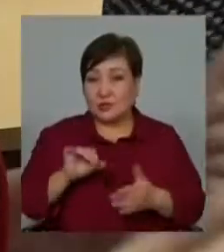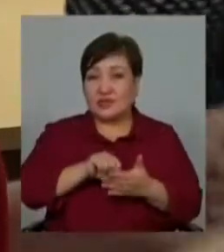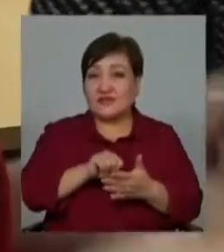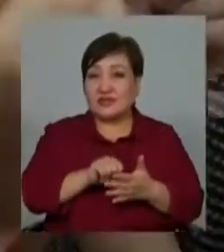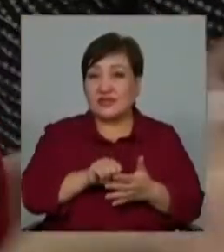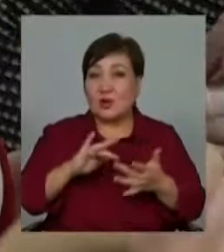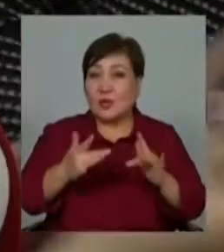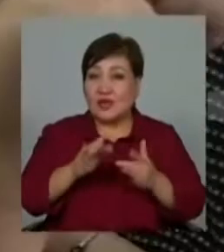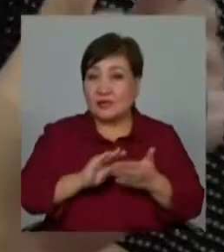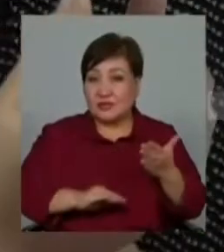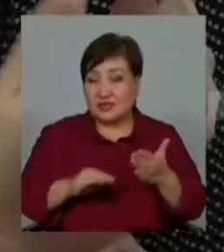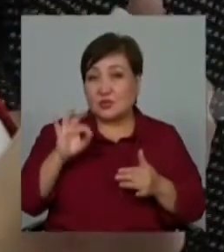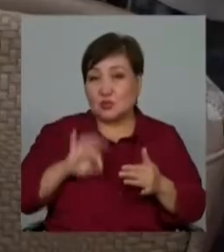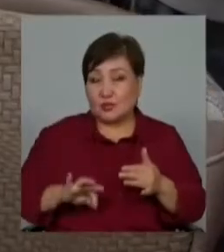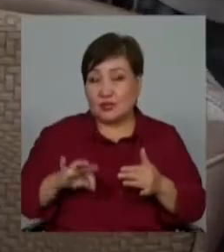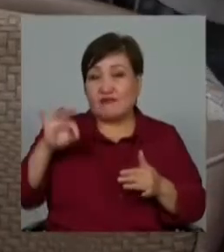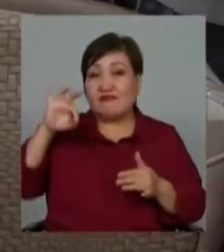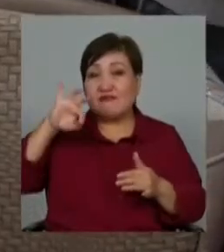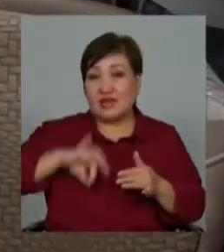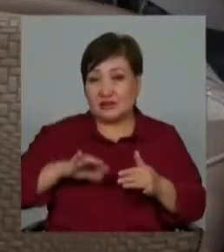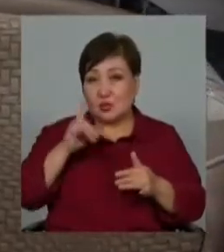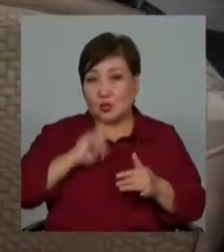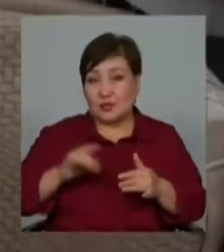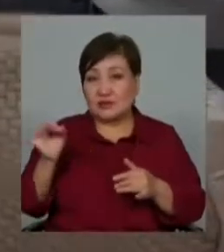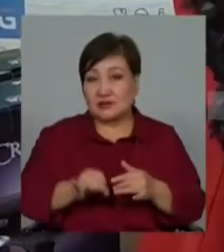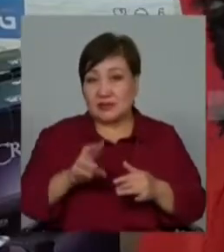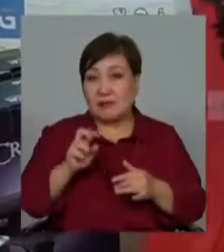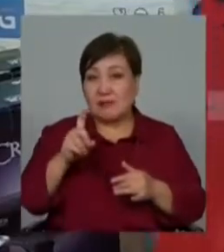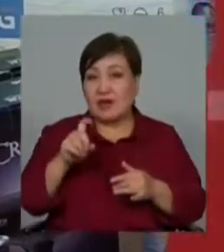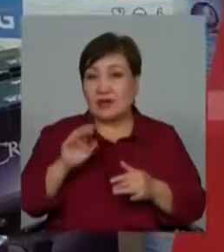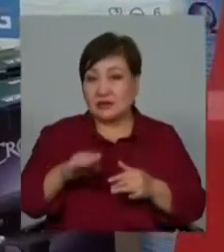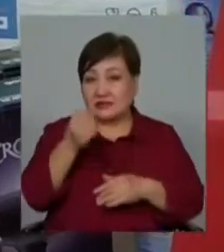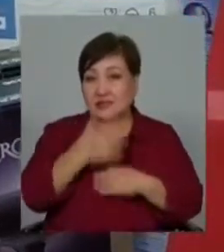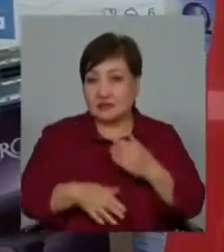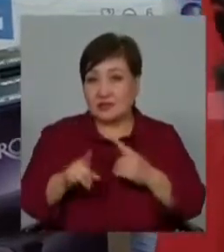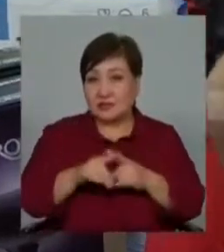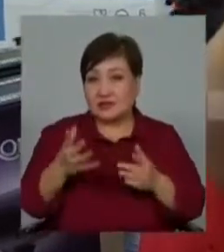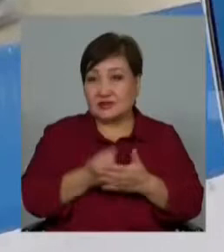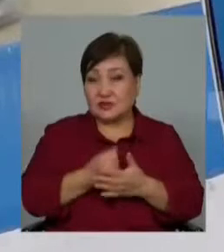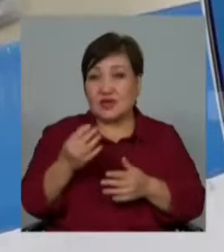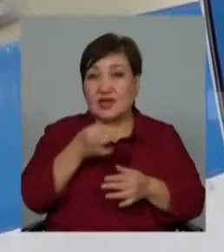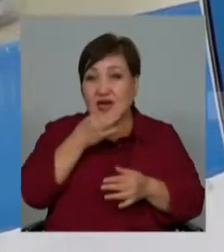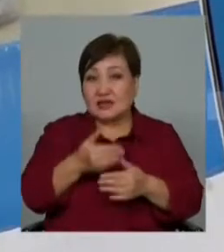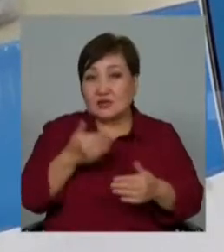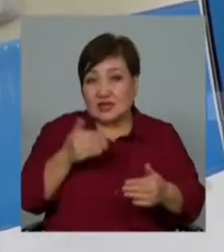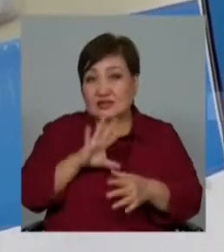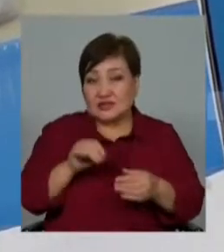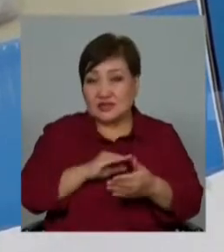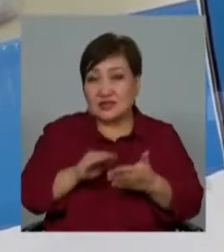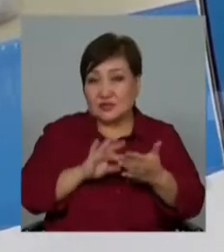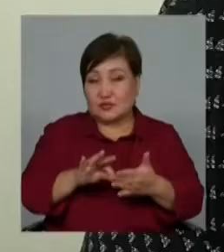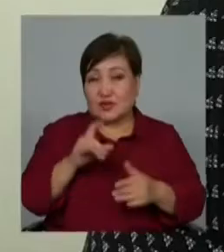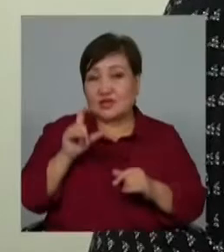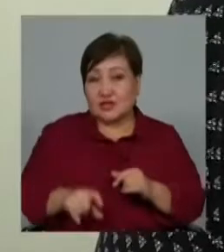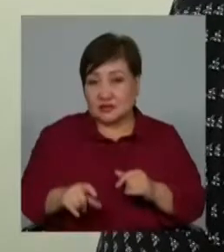онлайн-переписи не только удобно, но и выгодно. В социальном центре Бахтот-Басы ценными призами поощрили тех, кто раньше всех проявил свою активную гражданскую позицию.